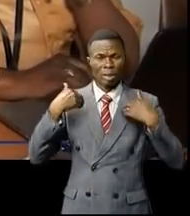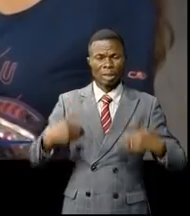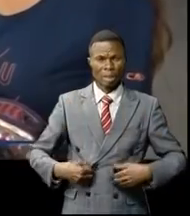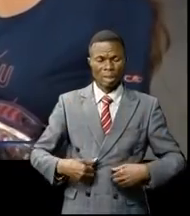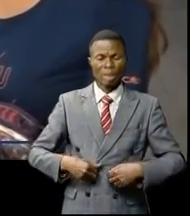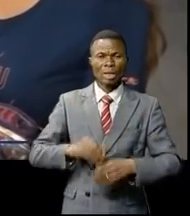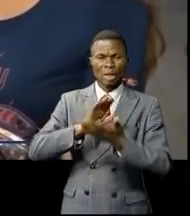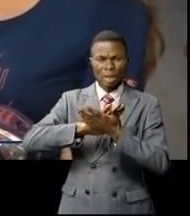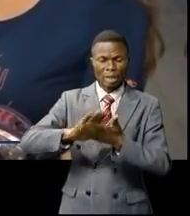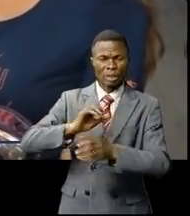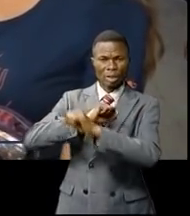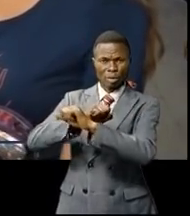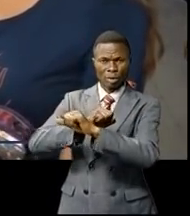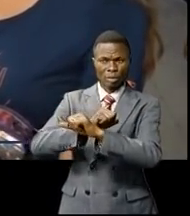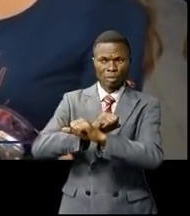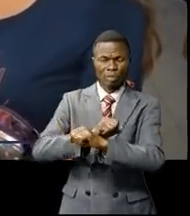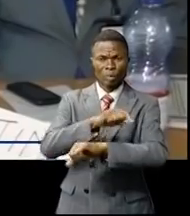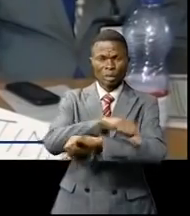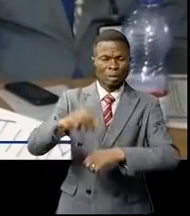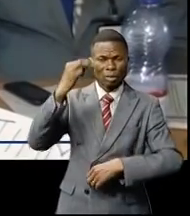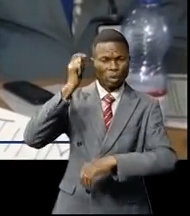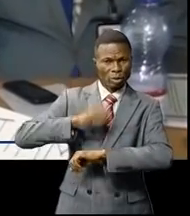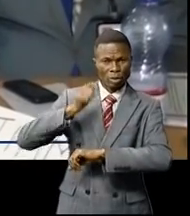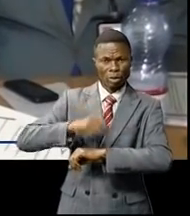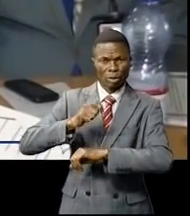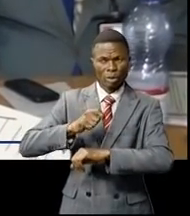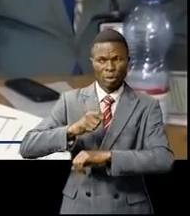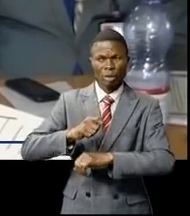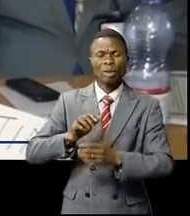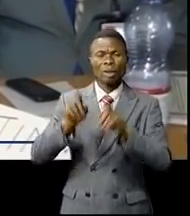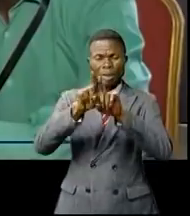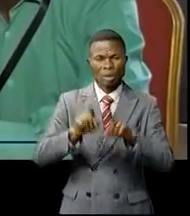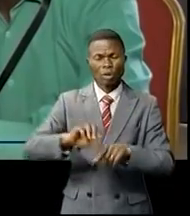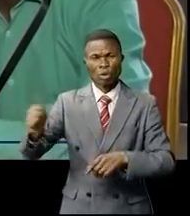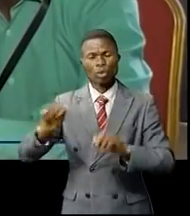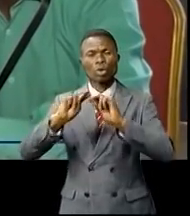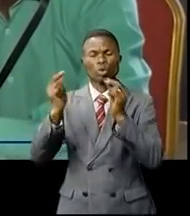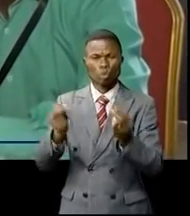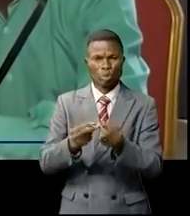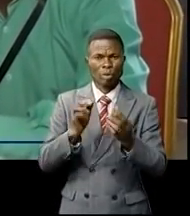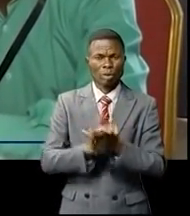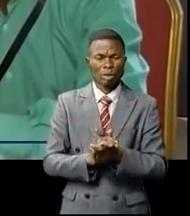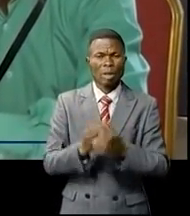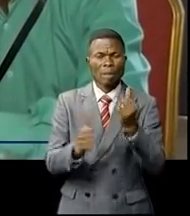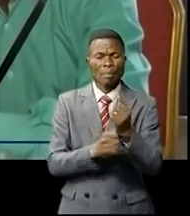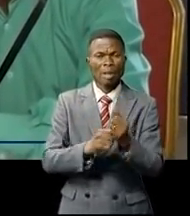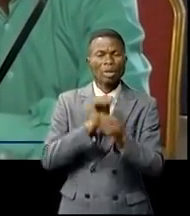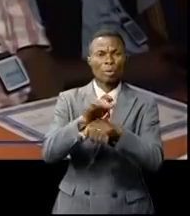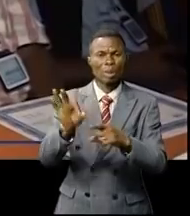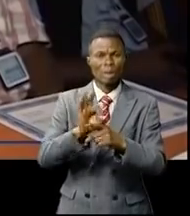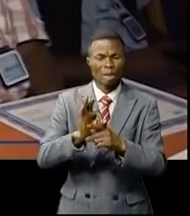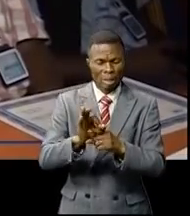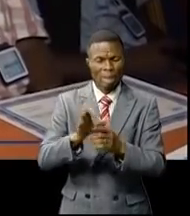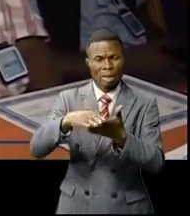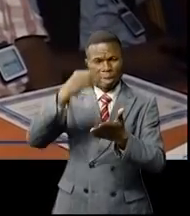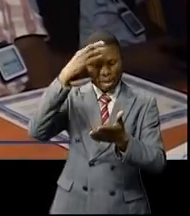prévention le ministère de la justice le relief et autres structures les parties par hautvillers capacité est